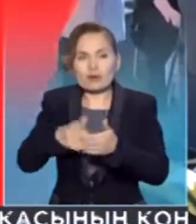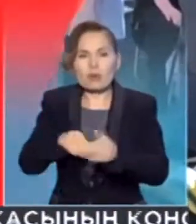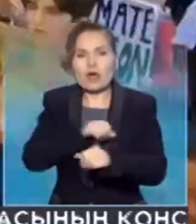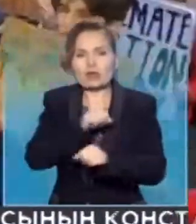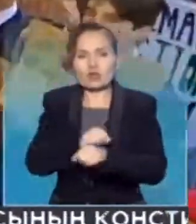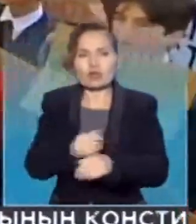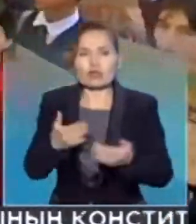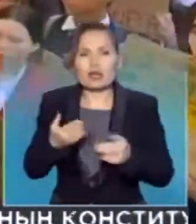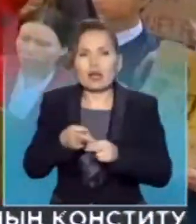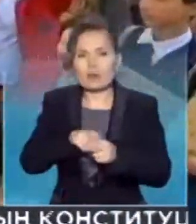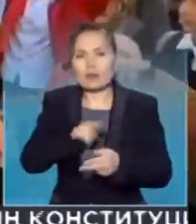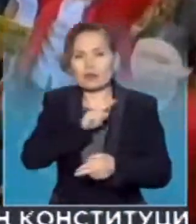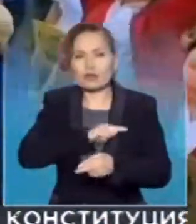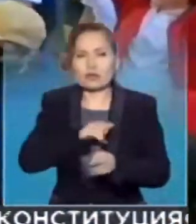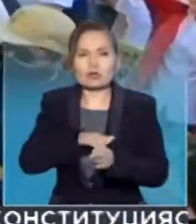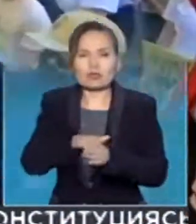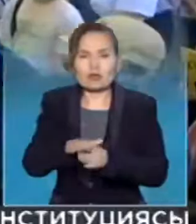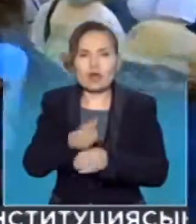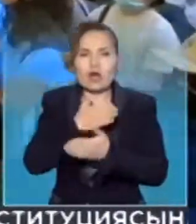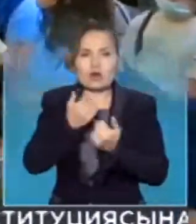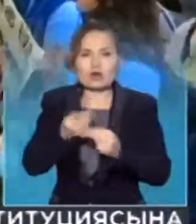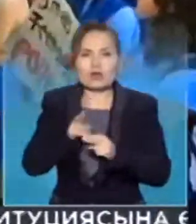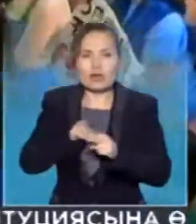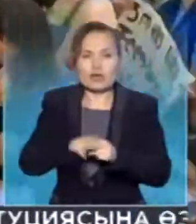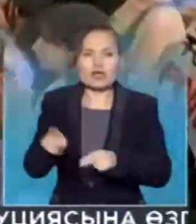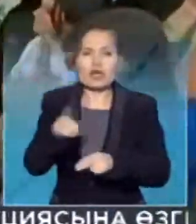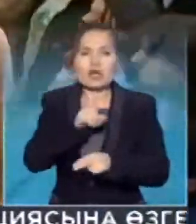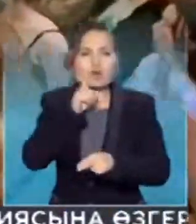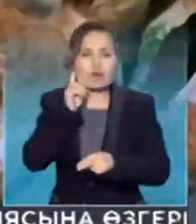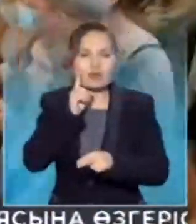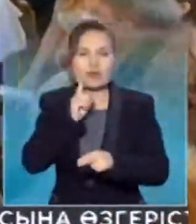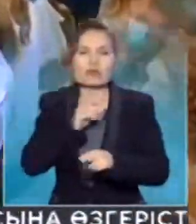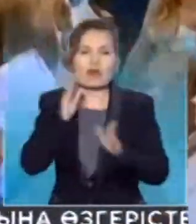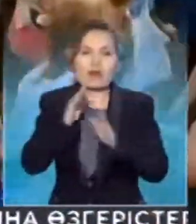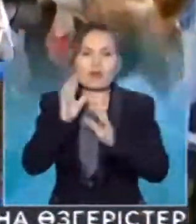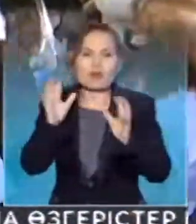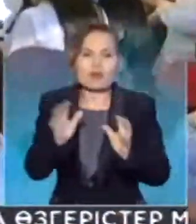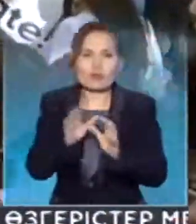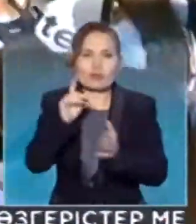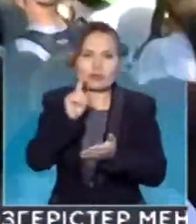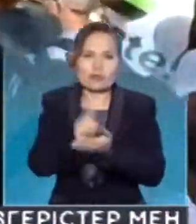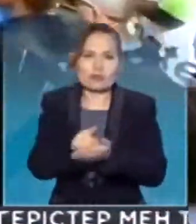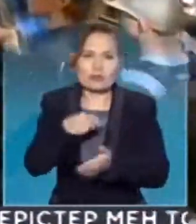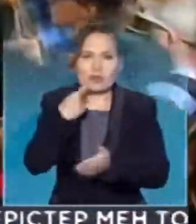Дегенмен бұл бағытта жұмыс атқарылып жатқан жоқ. Сол үшін де жастардың сынына ұшырап отыр.